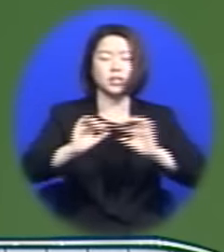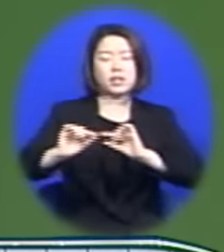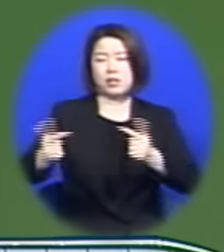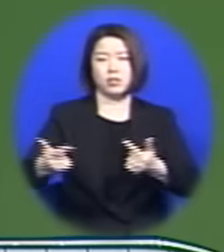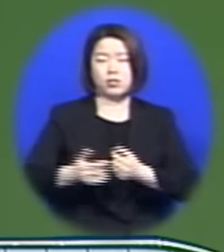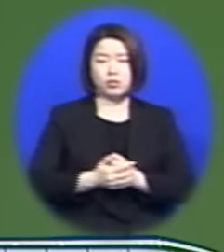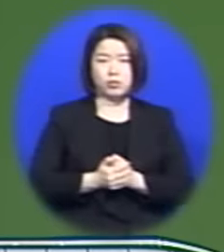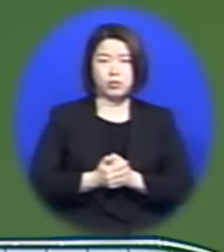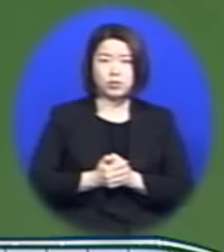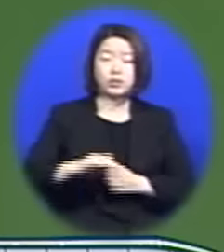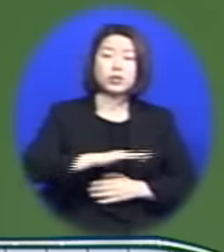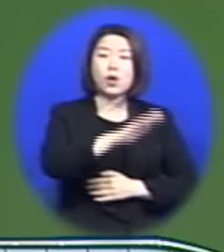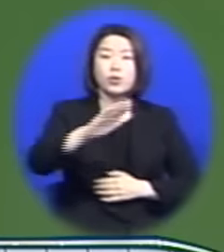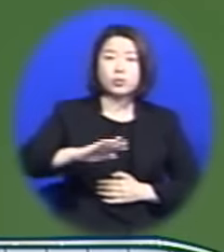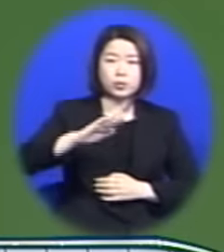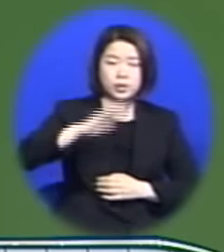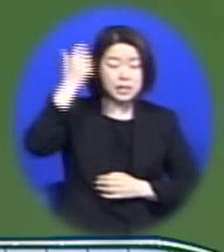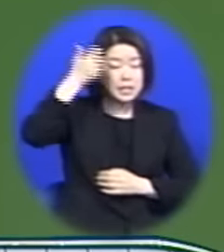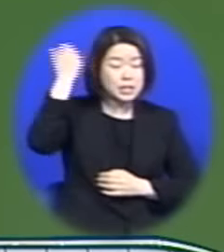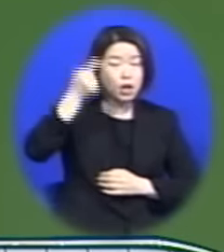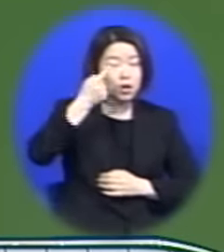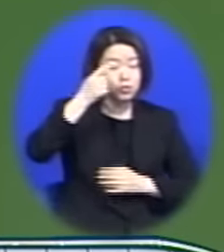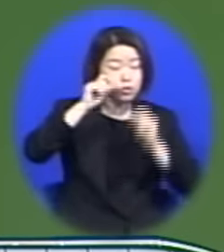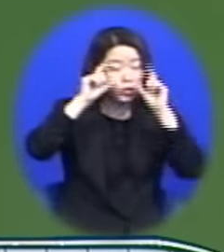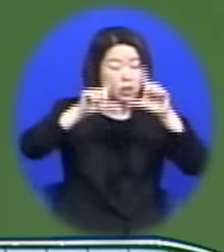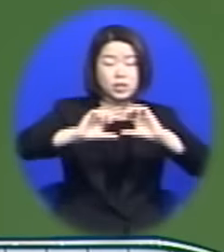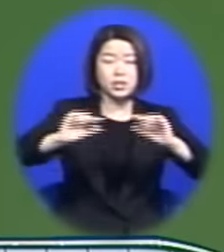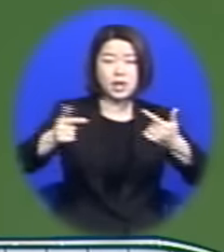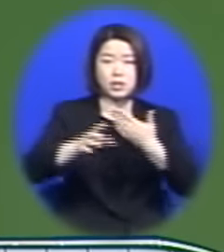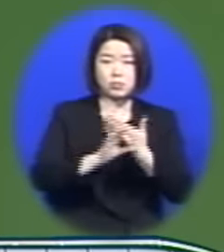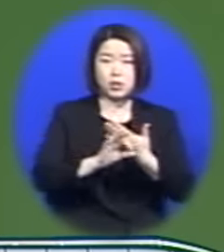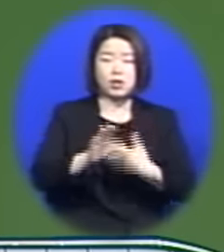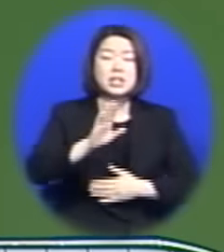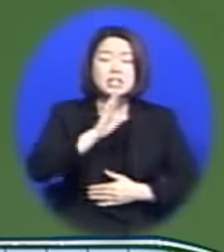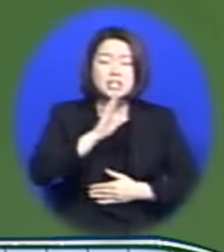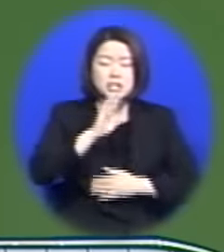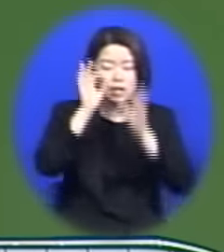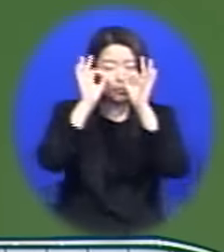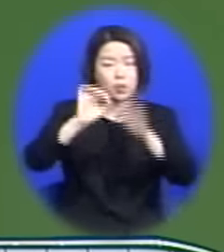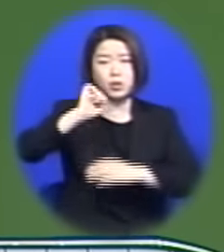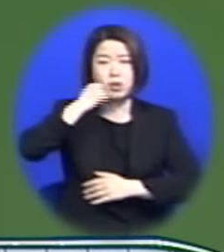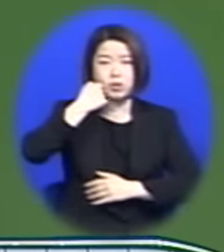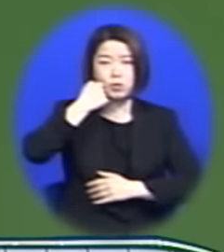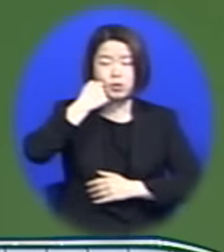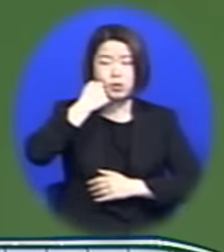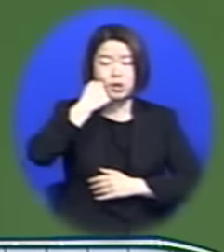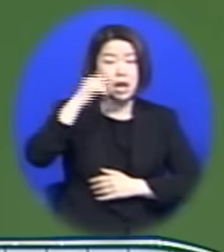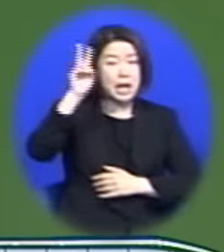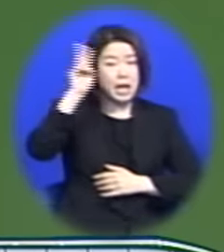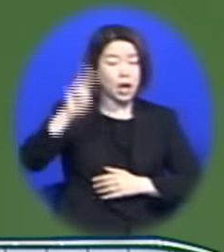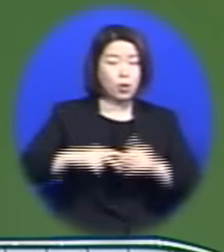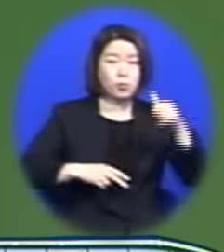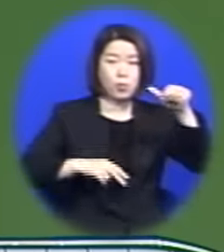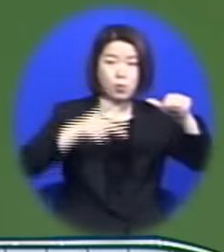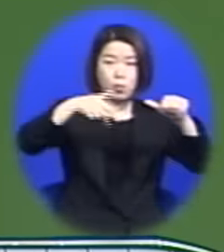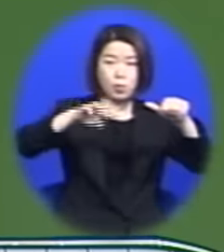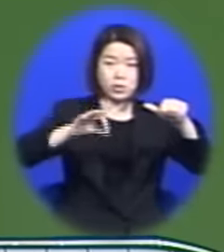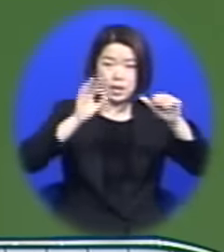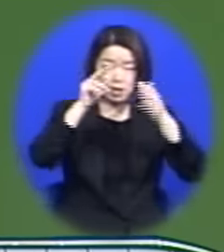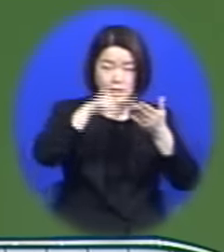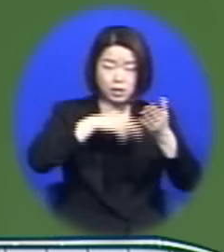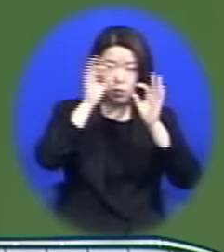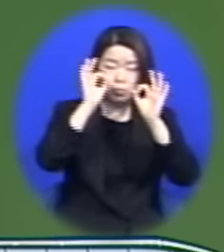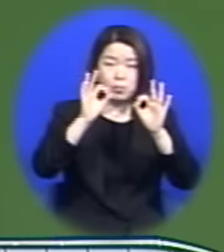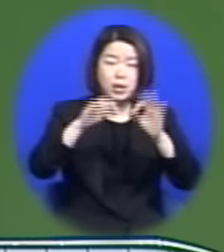아닙니다 우리의 영안이 열리지 않으면 우리는 진짜를 보지 못합니다 야고보 5장을 읽어보면 야고보 사도가